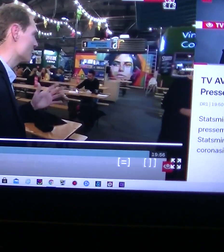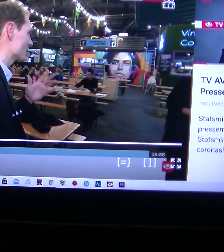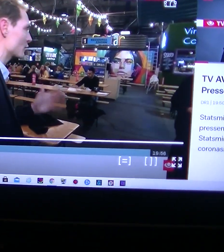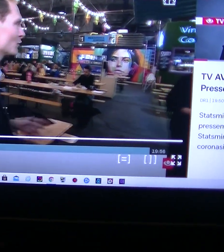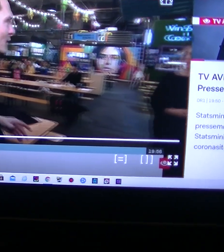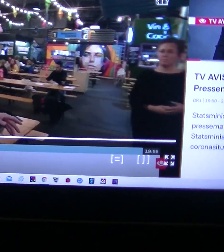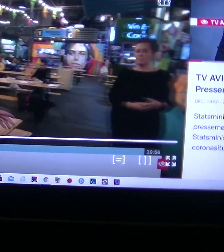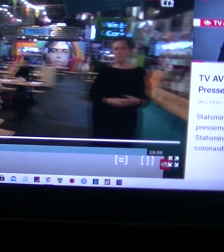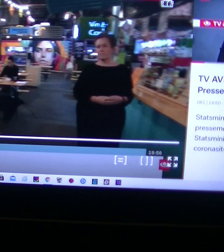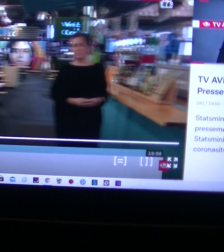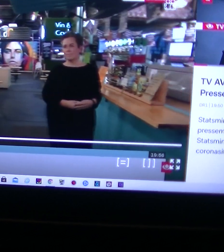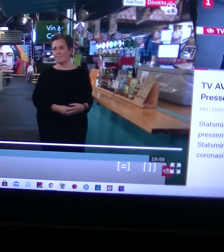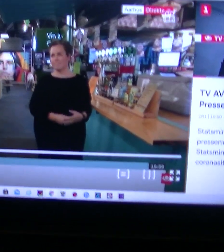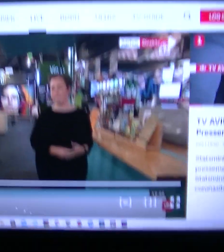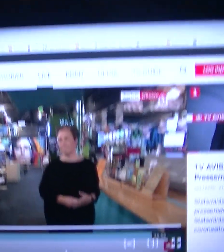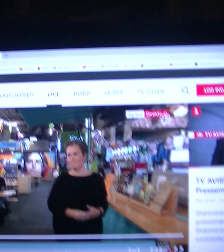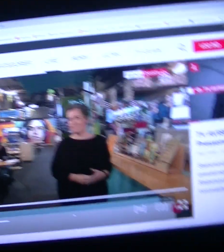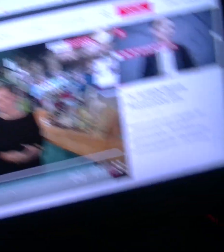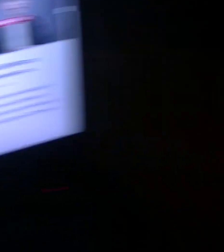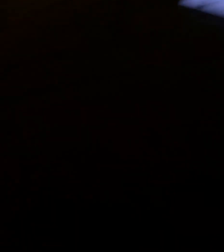som der var før corona. De kom med rigtigt.